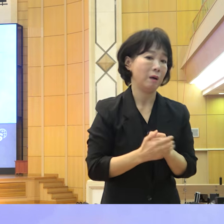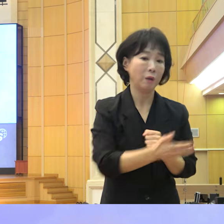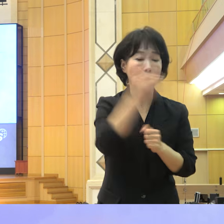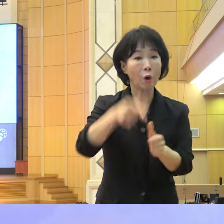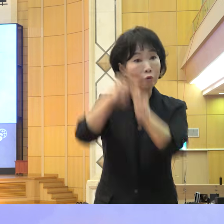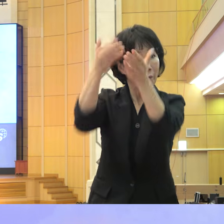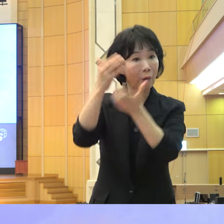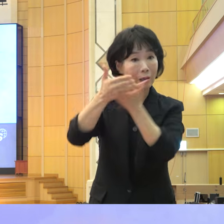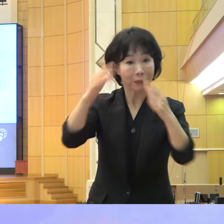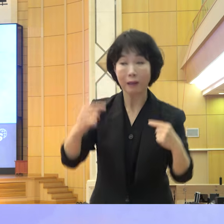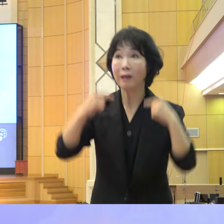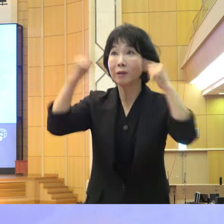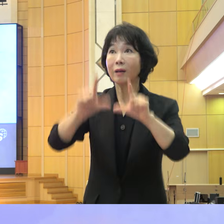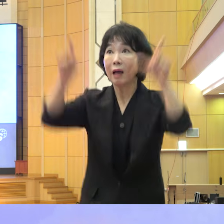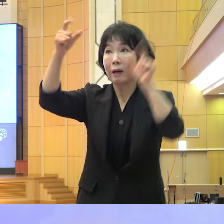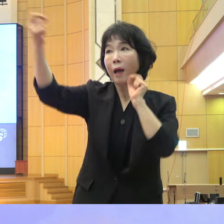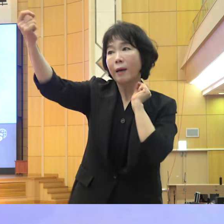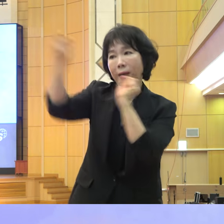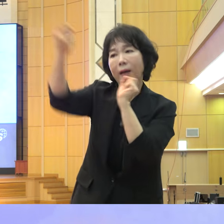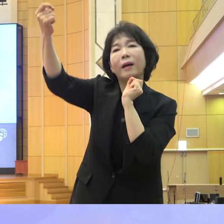구원받아 천국 들어가는 날이